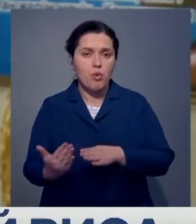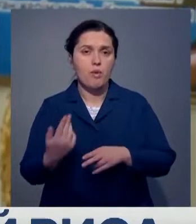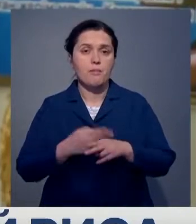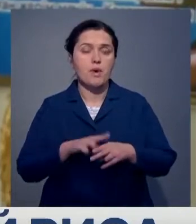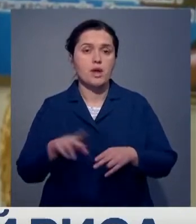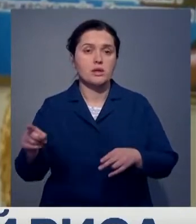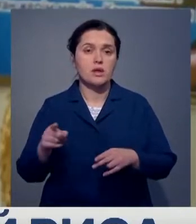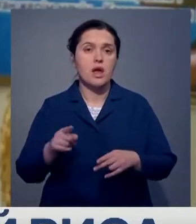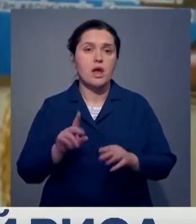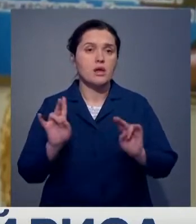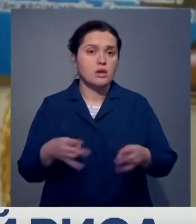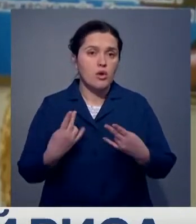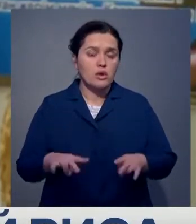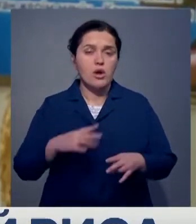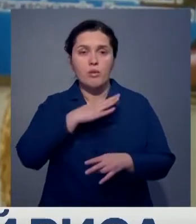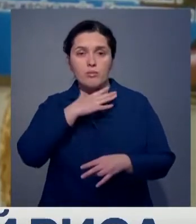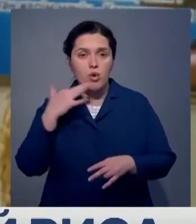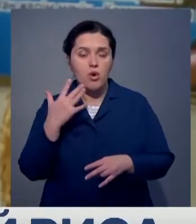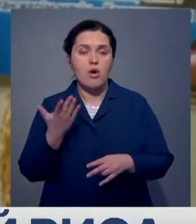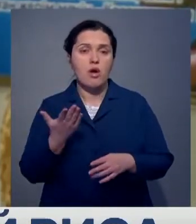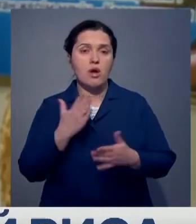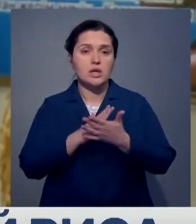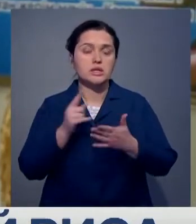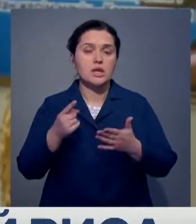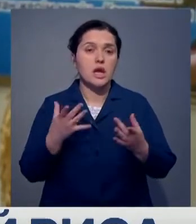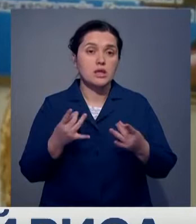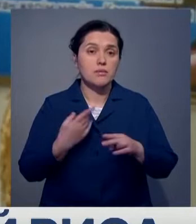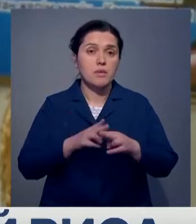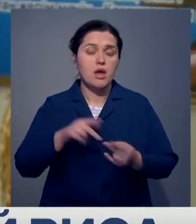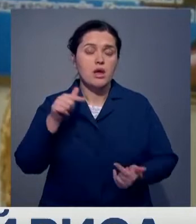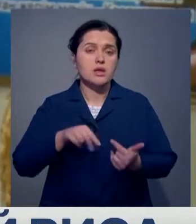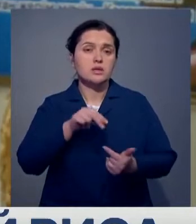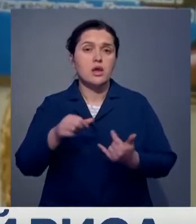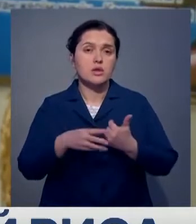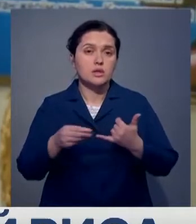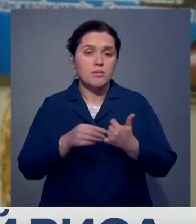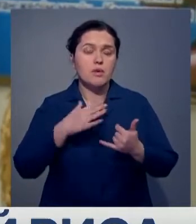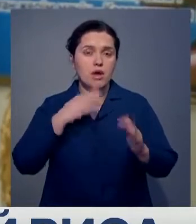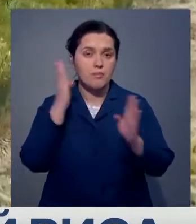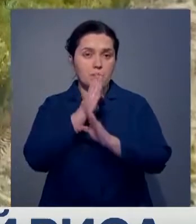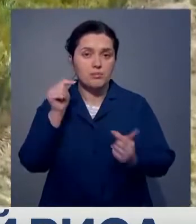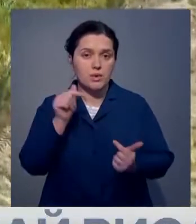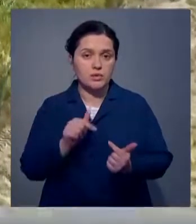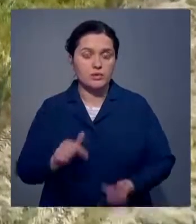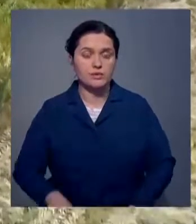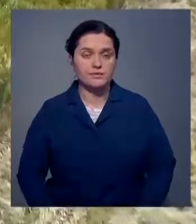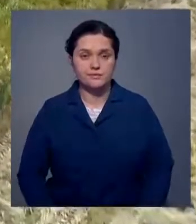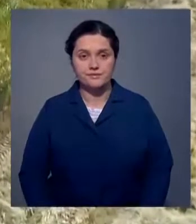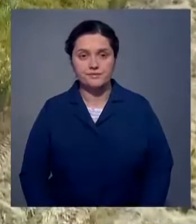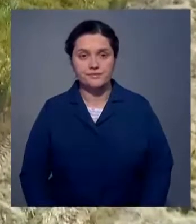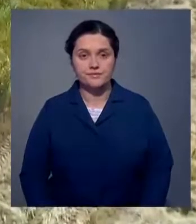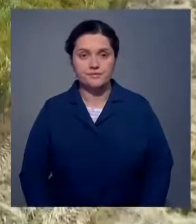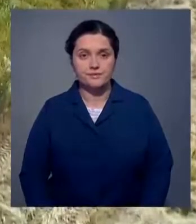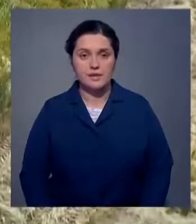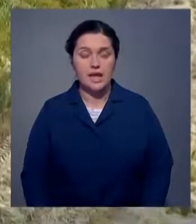и не требует обильной влаги. А сырсулы прекрасно адаптирован к соленой почве и нашему климату. Как отметили